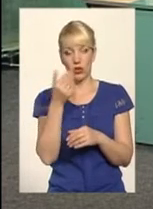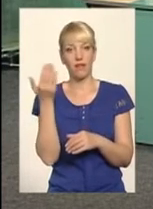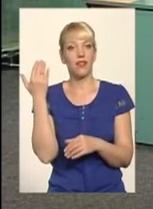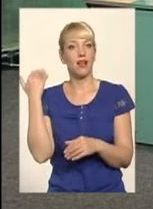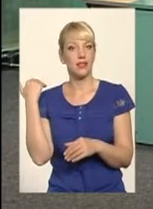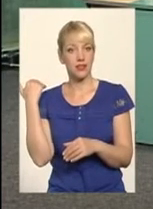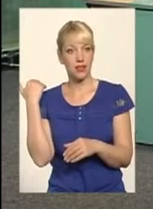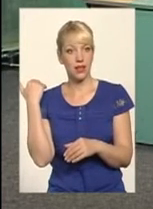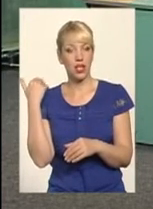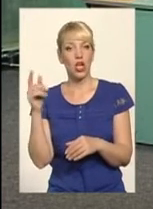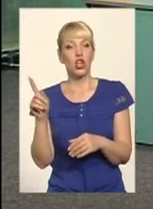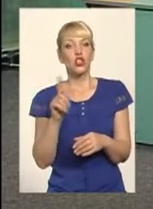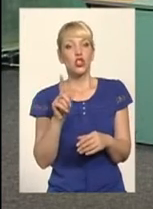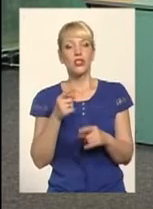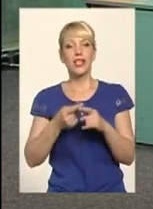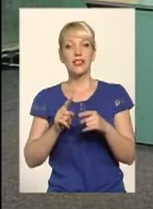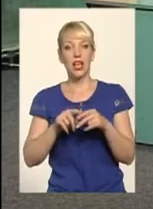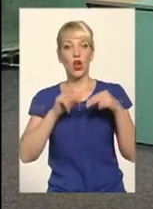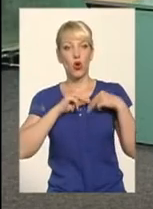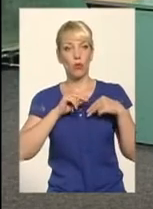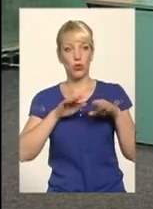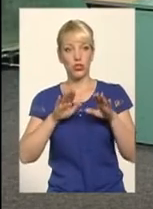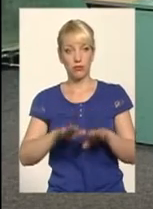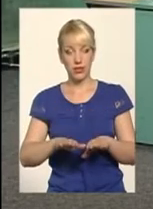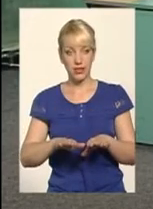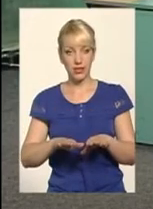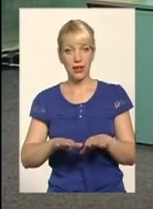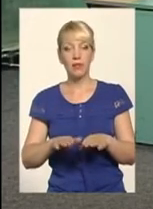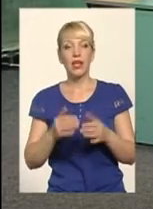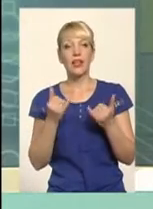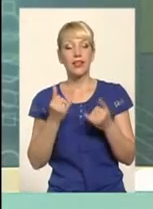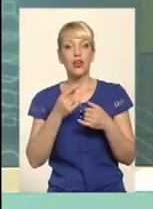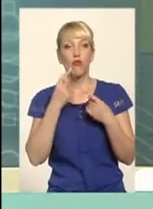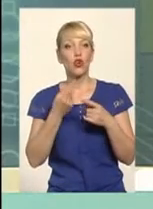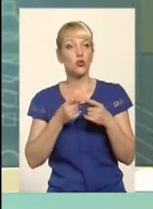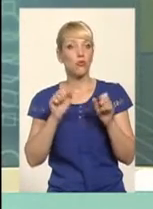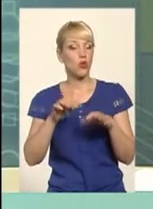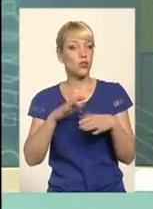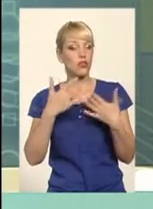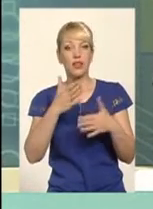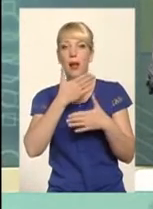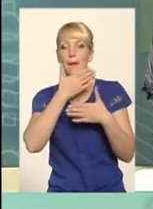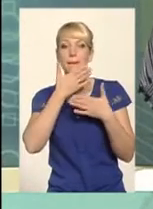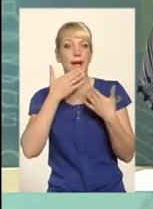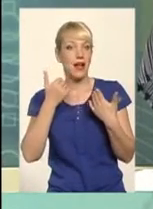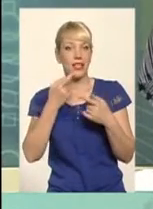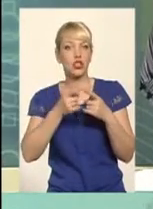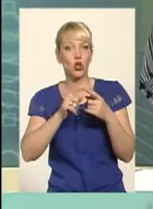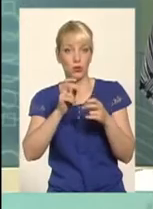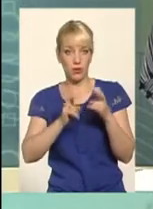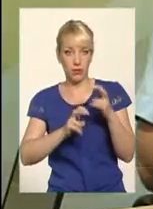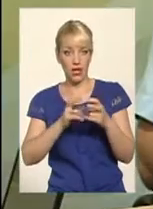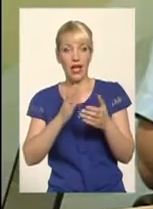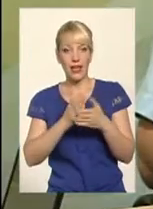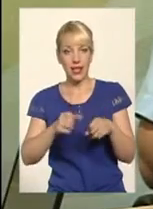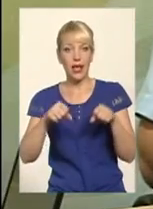знати, що воно тестує робоче місце. І нині говоримо про те, що, можливо, вже й нема того підприємства. Є правонаступники. Є правонаступник. А